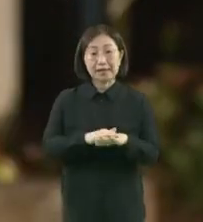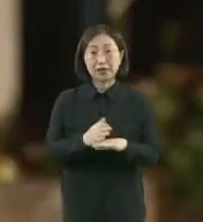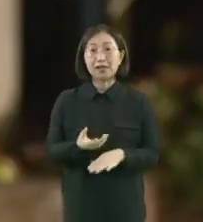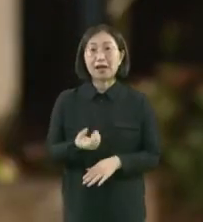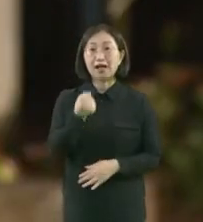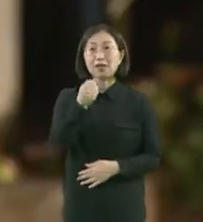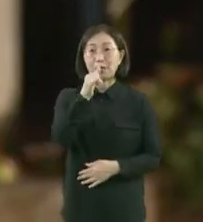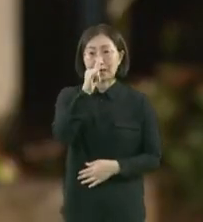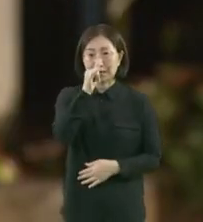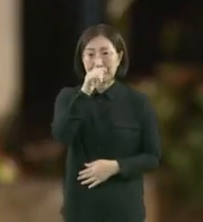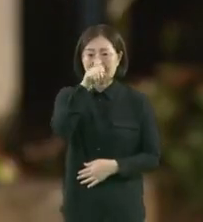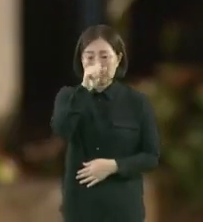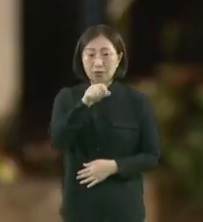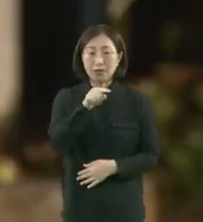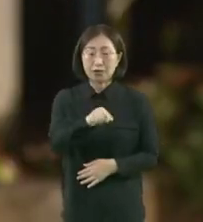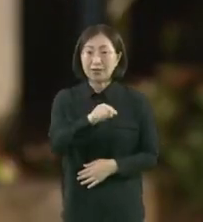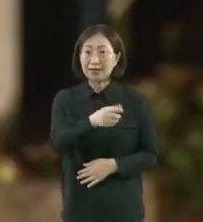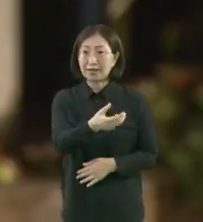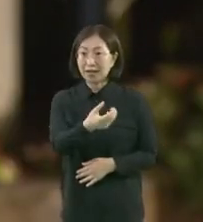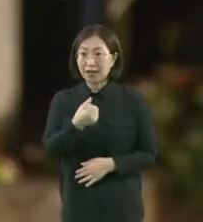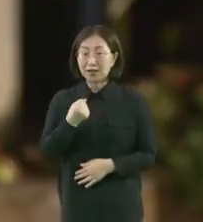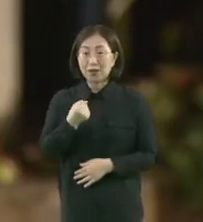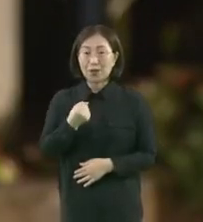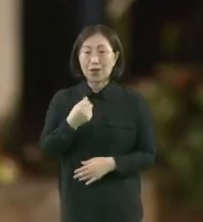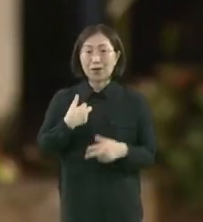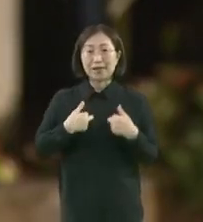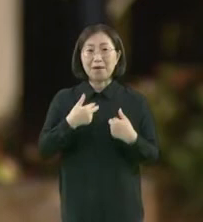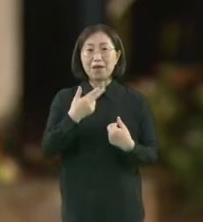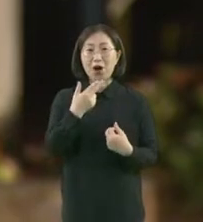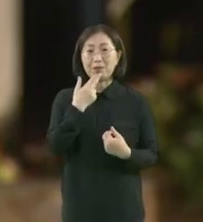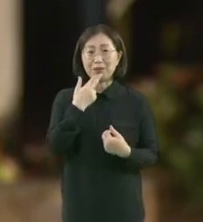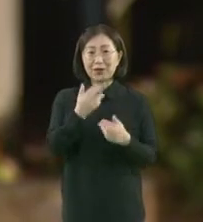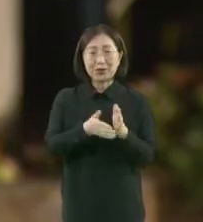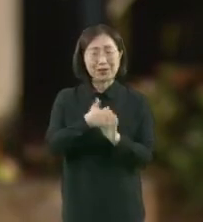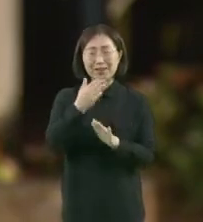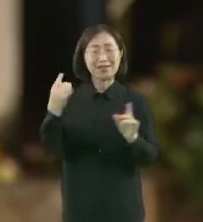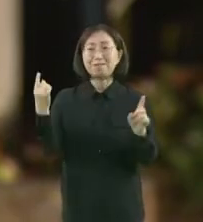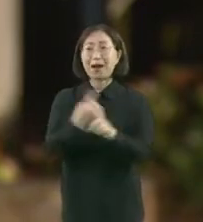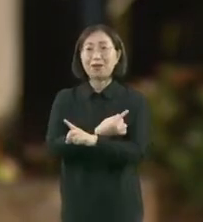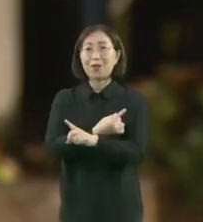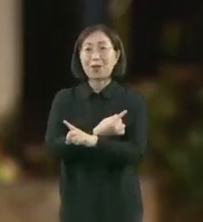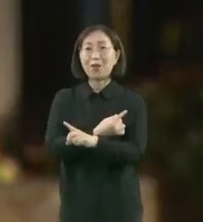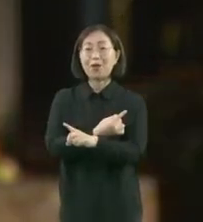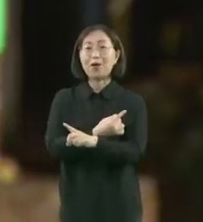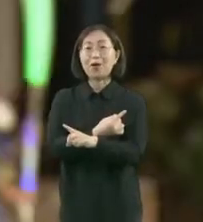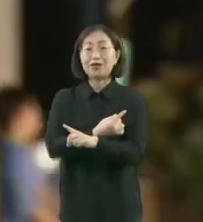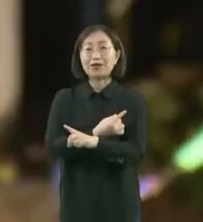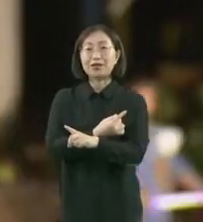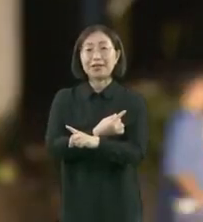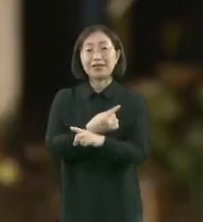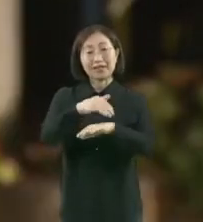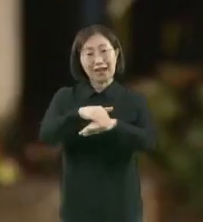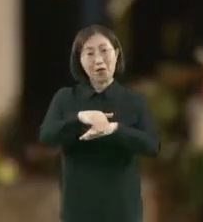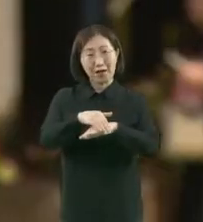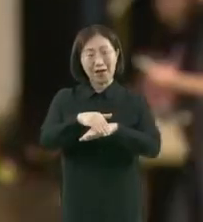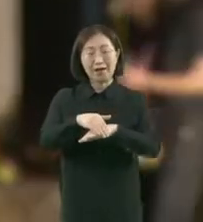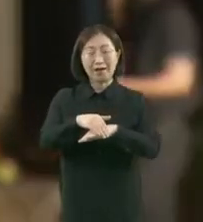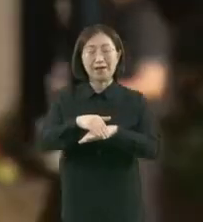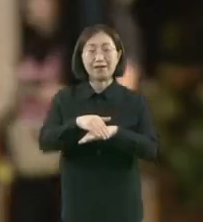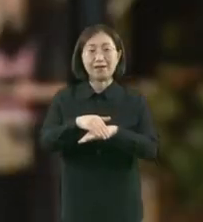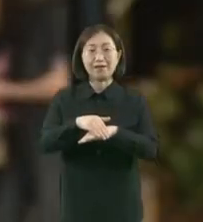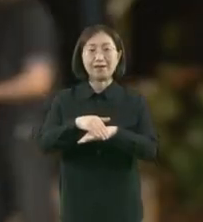있는 강점을 살려서 노잼 도시를 벗기 위한 그런 여러 가지 플랜을